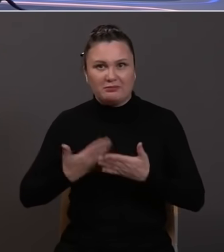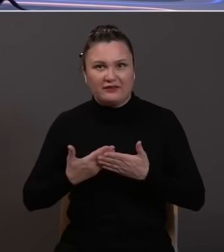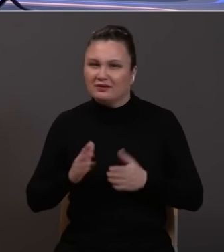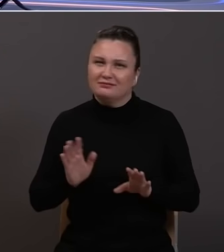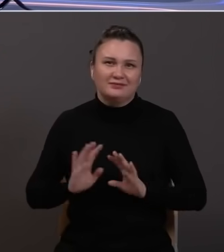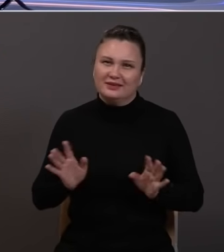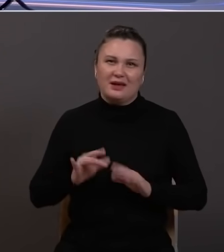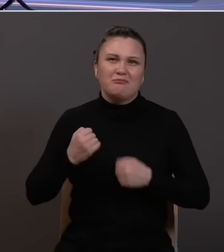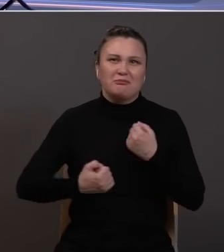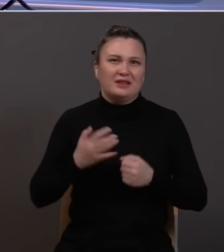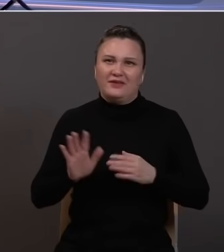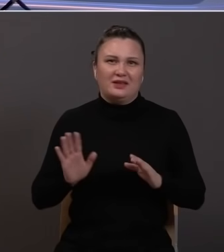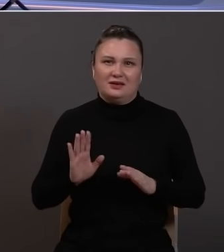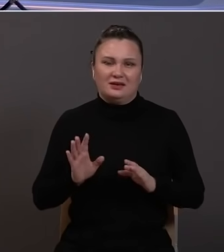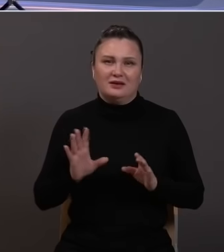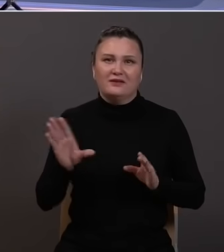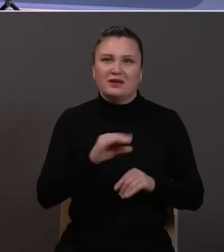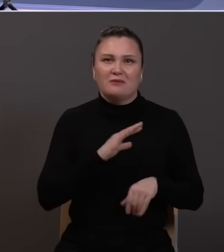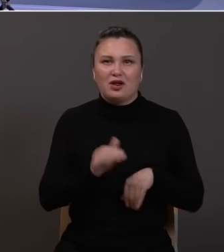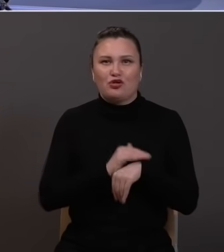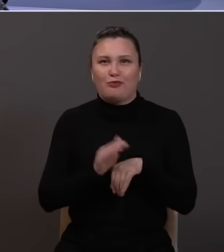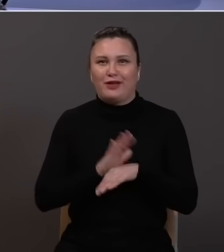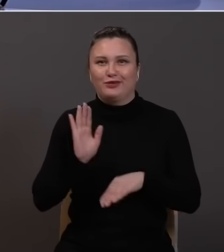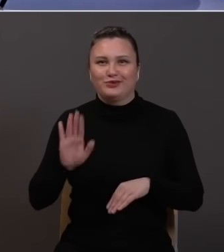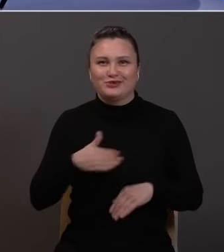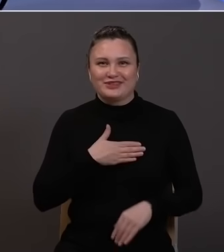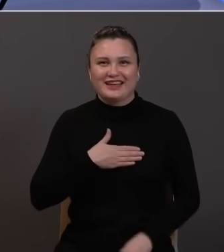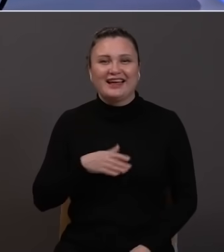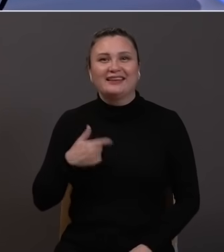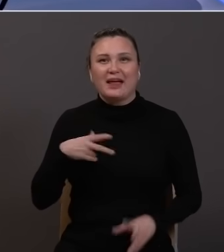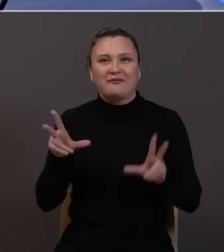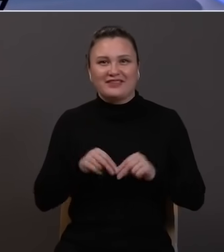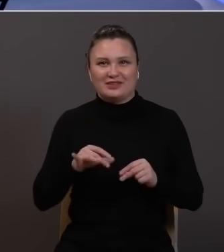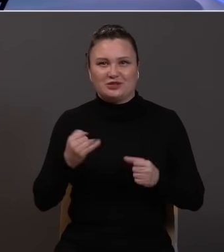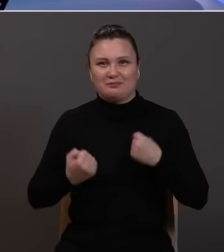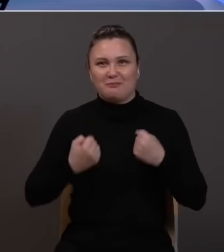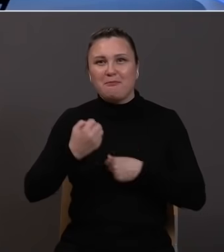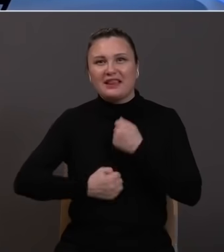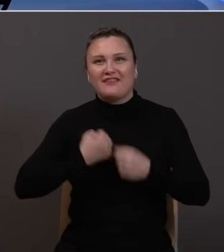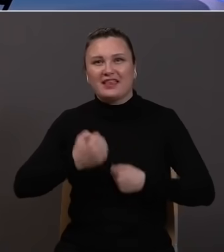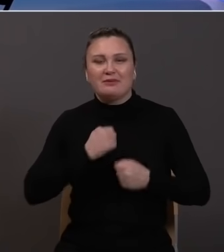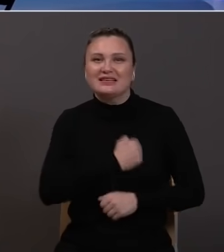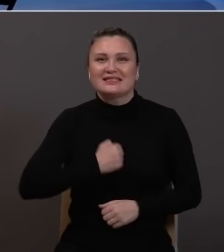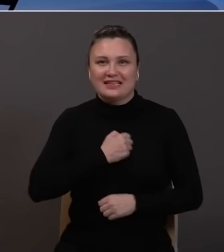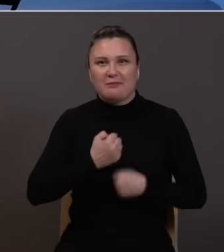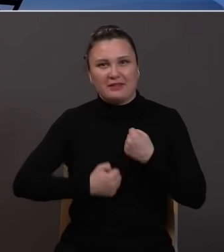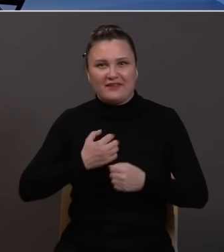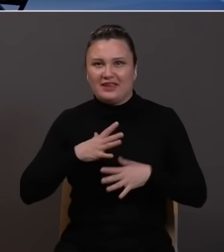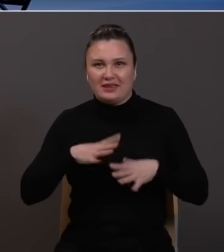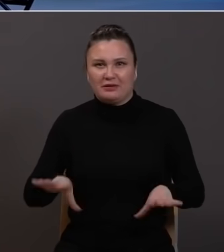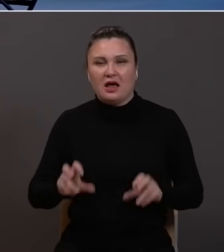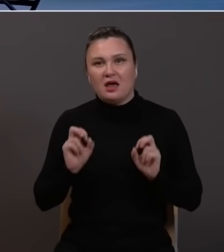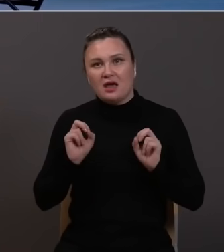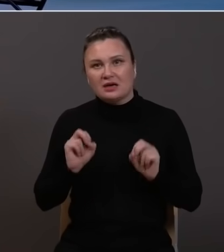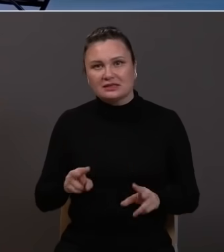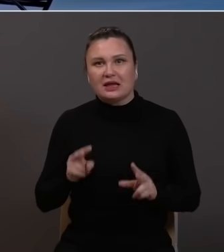Да нет, медведи, на самом деле, относительно все были добродушные. Нам везло с медведями, то есть у нас не было агрессивных.